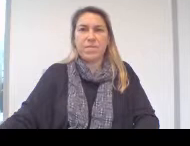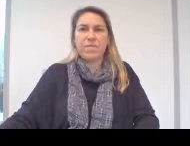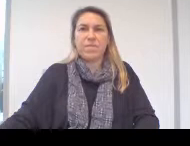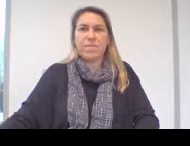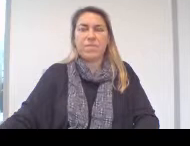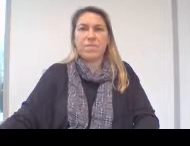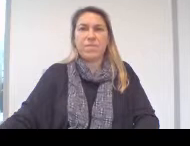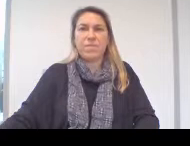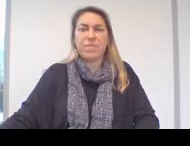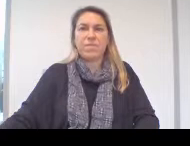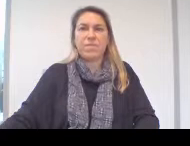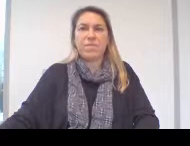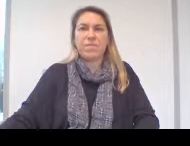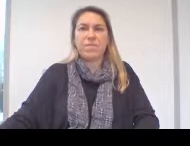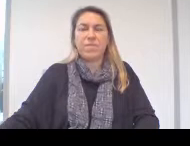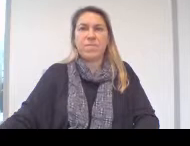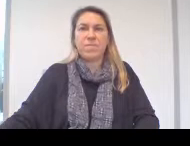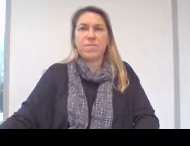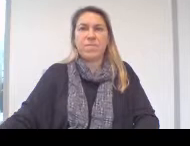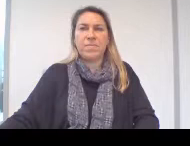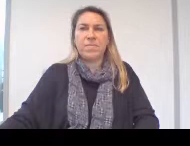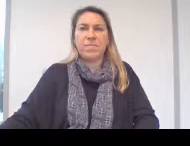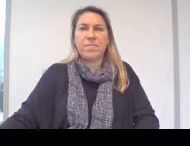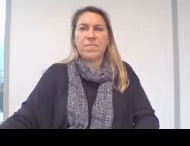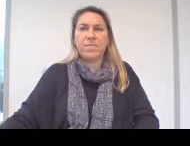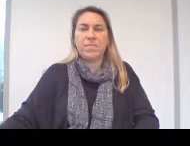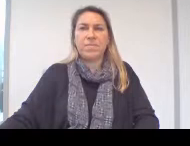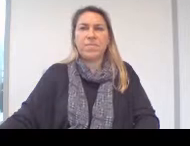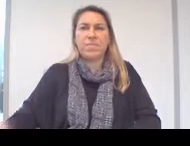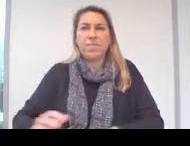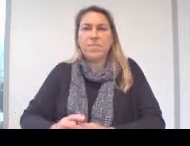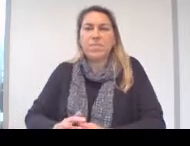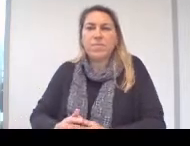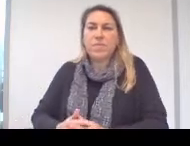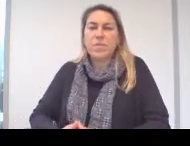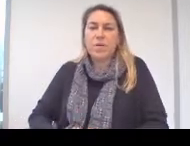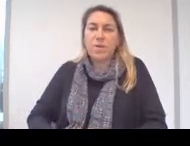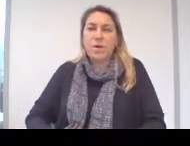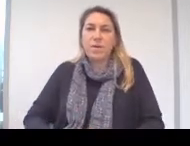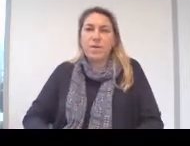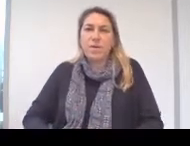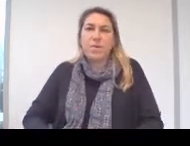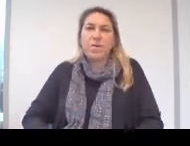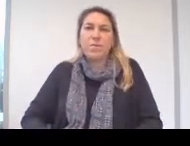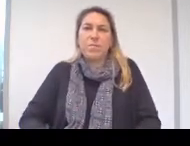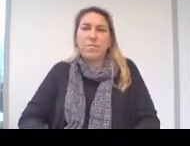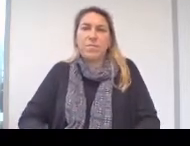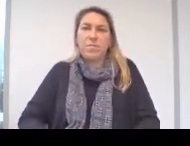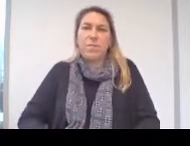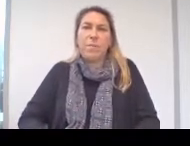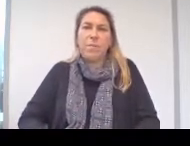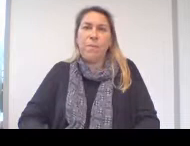on a un minimum de présentation à titre personnel, et bien, il faut y aller, puisqu'on peut même intégrer certains métiers sans